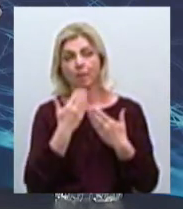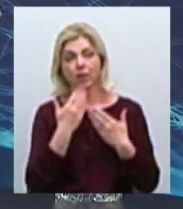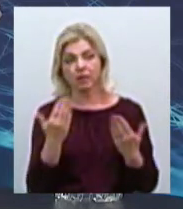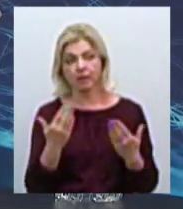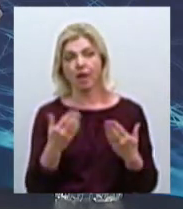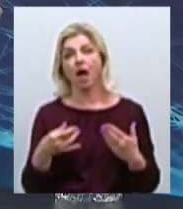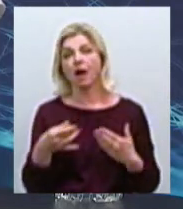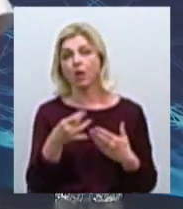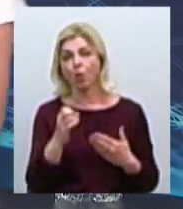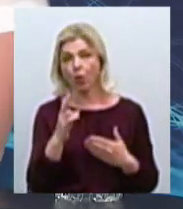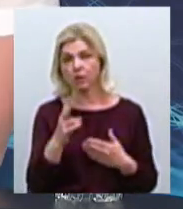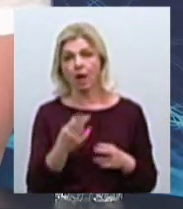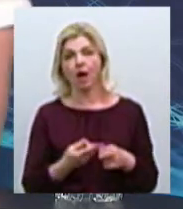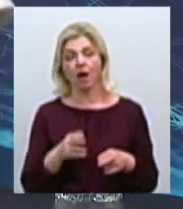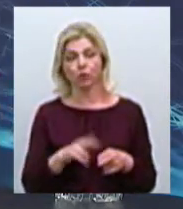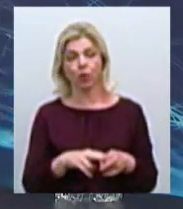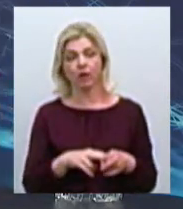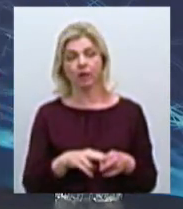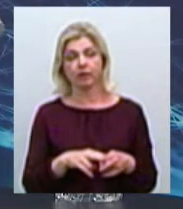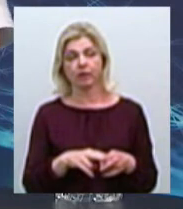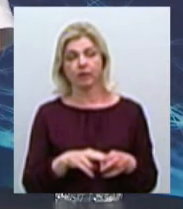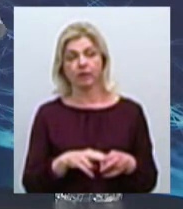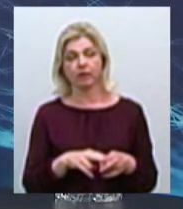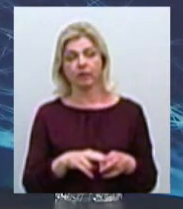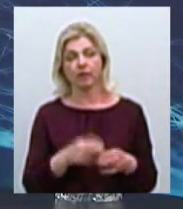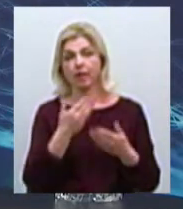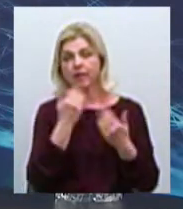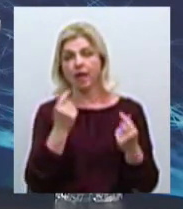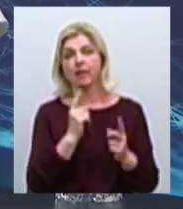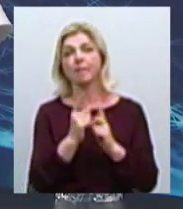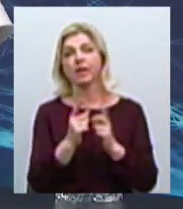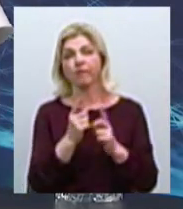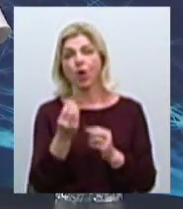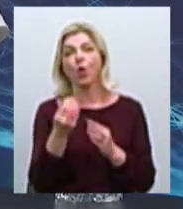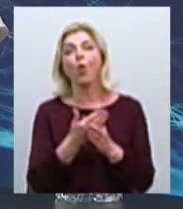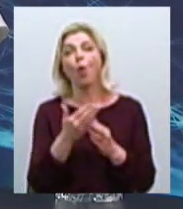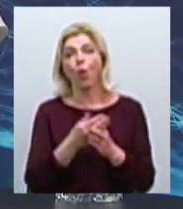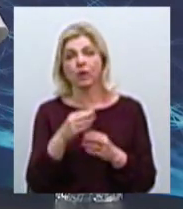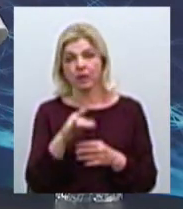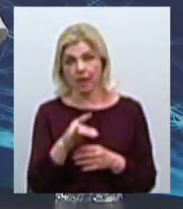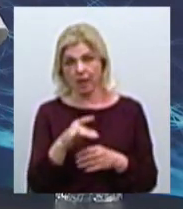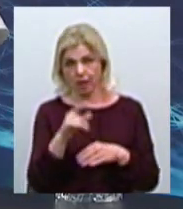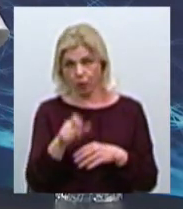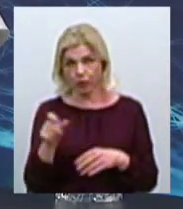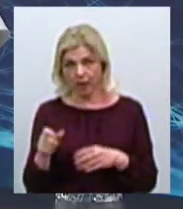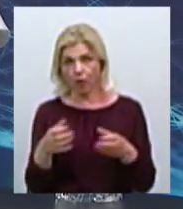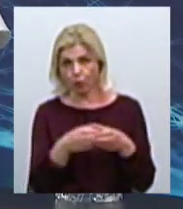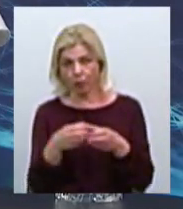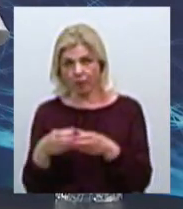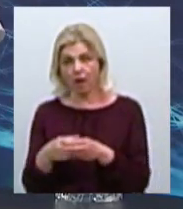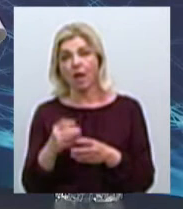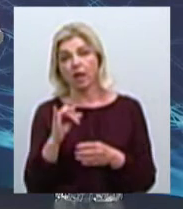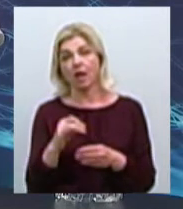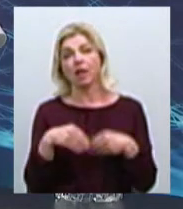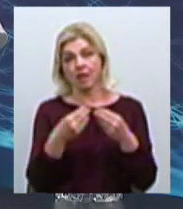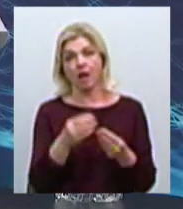так сказать, который... в котором нет перевозки льготных слоев населения, поэтому туда было решено пустить автобусы, чтобы их